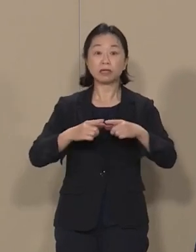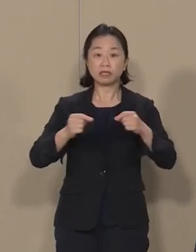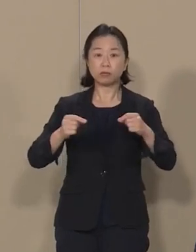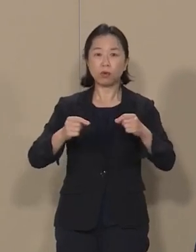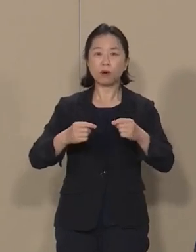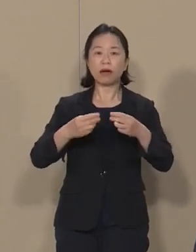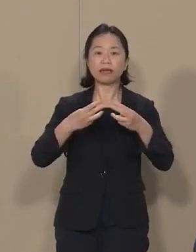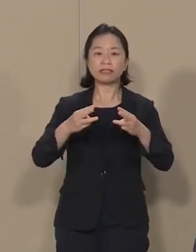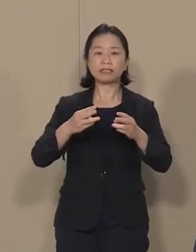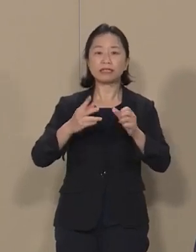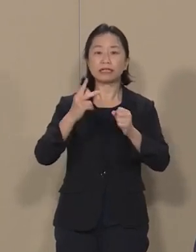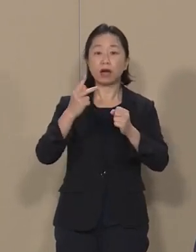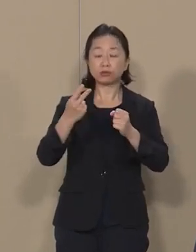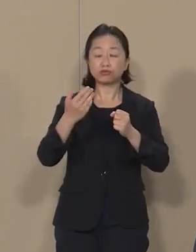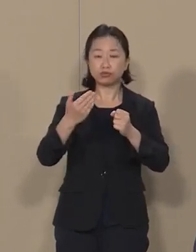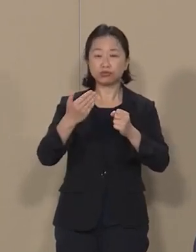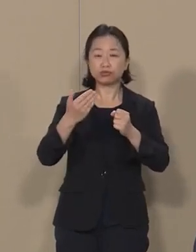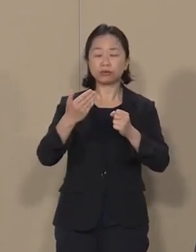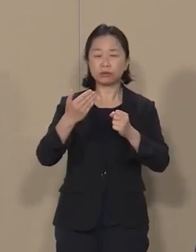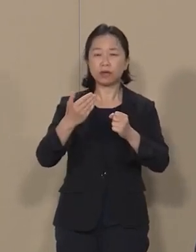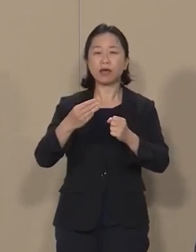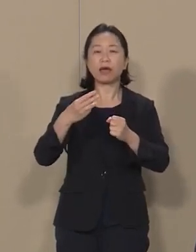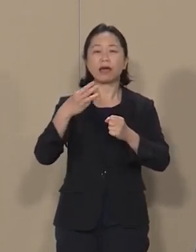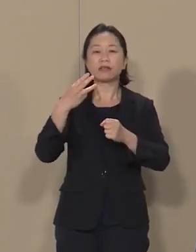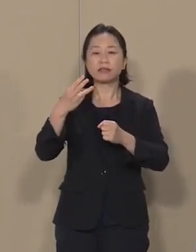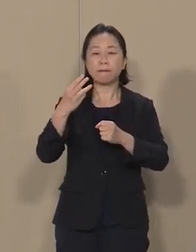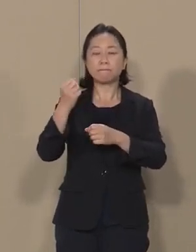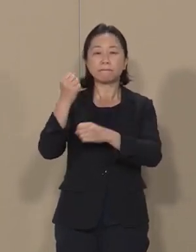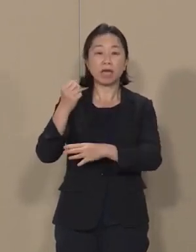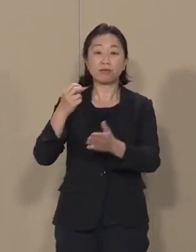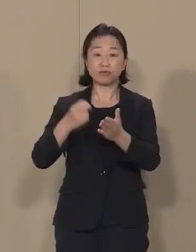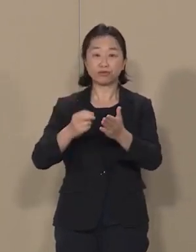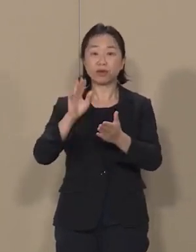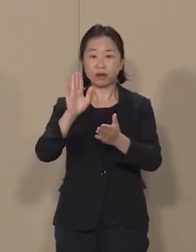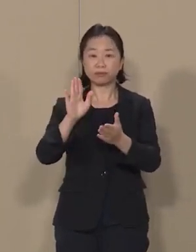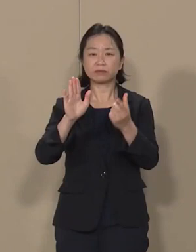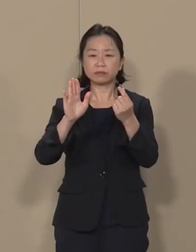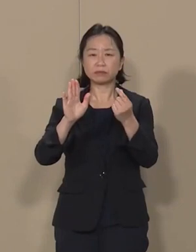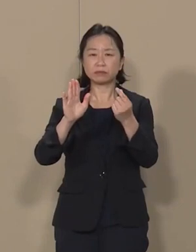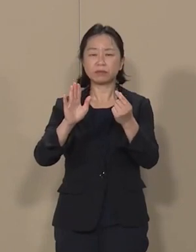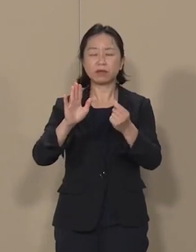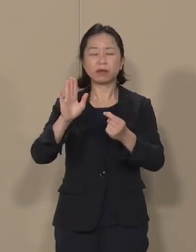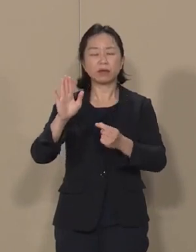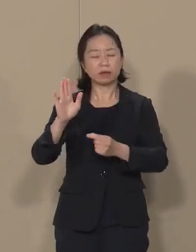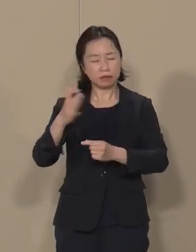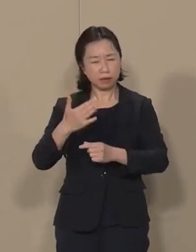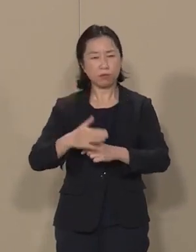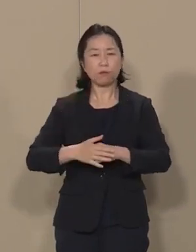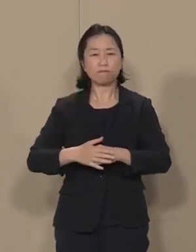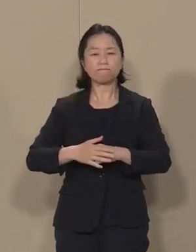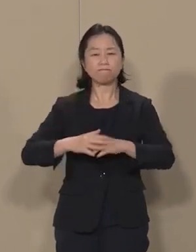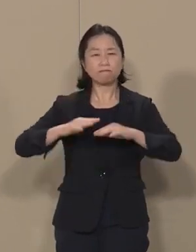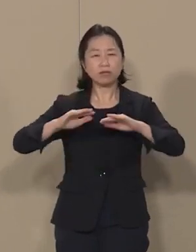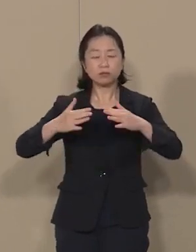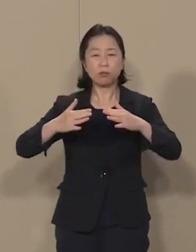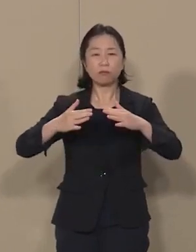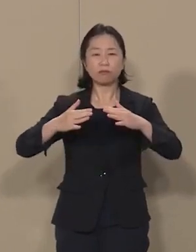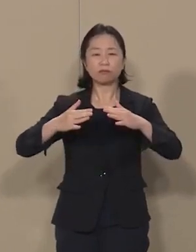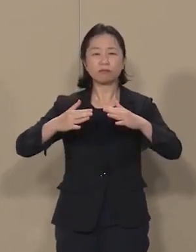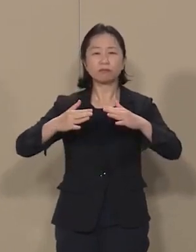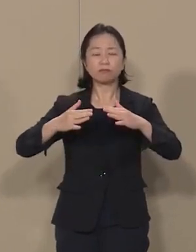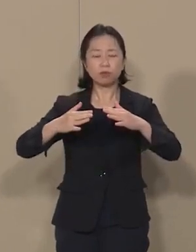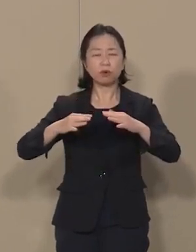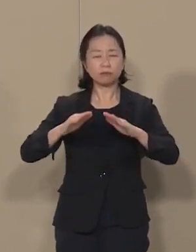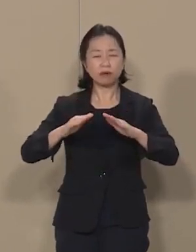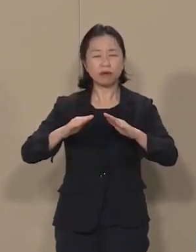ますつまり過去を作らず持たず持ち込ませずだけじゃなく実際にはもう考えること議論することすがタブー